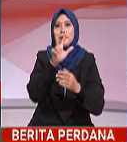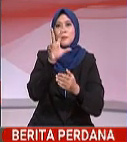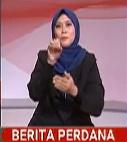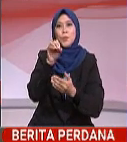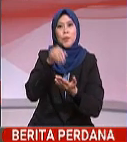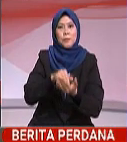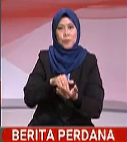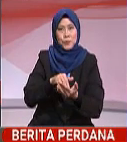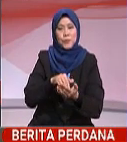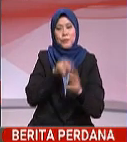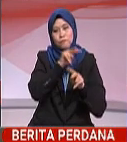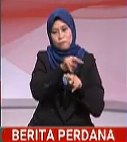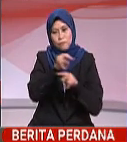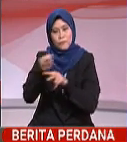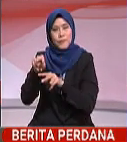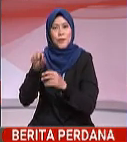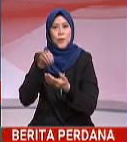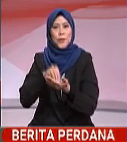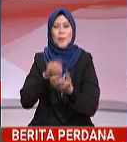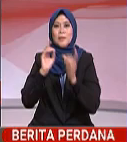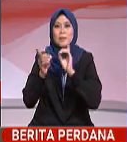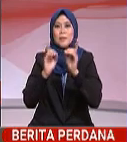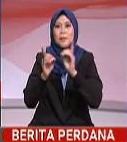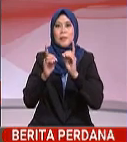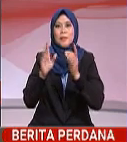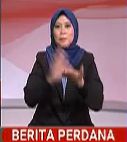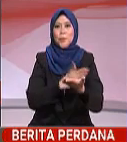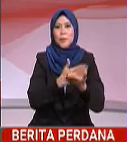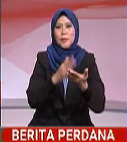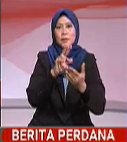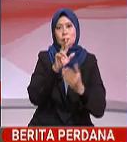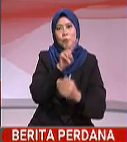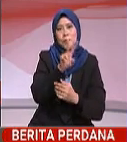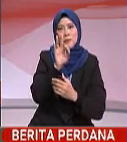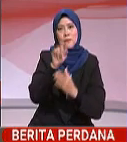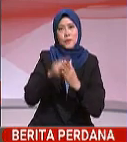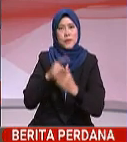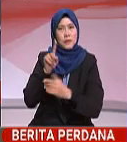sejak dilancarkan in digital music 29 Januari lalu.